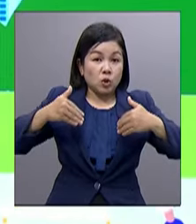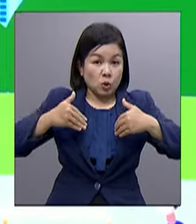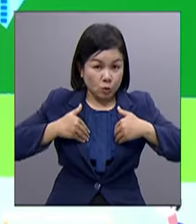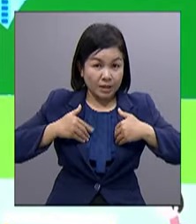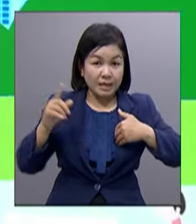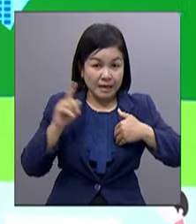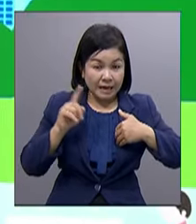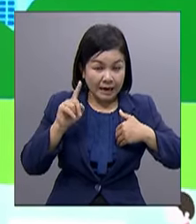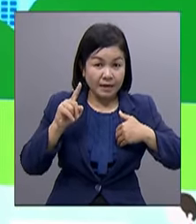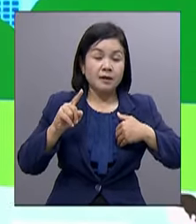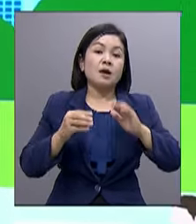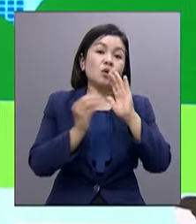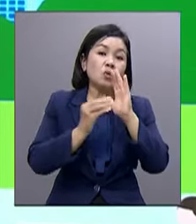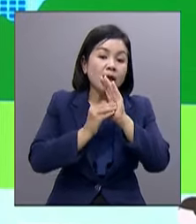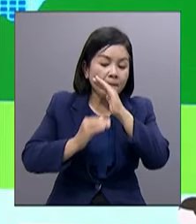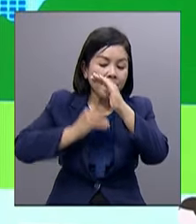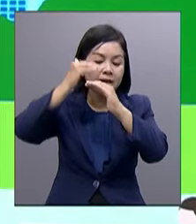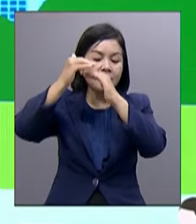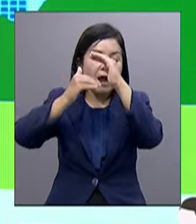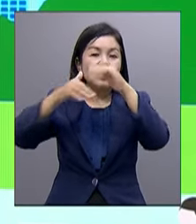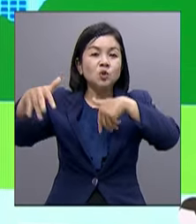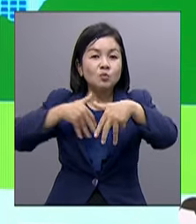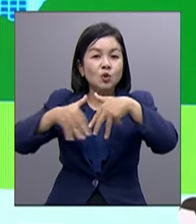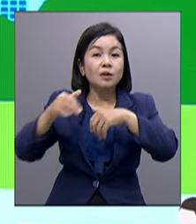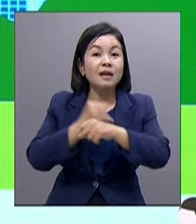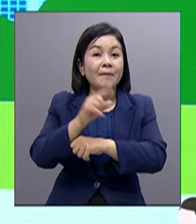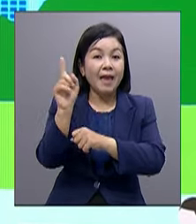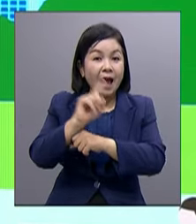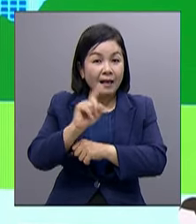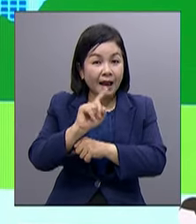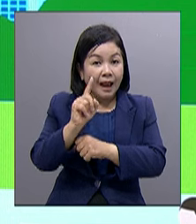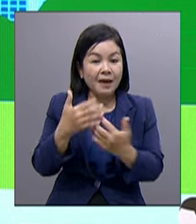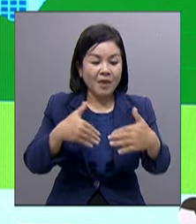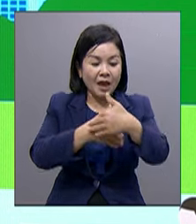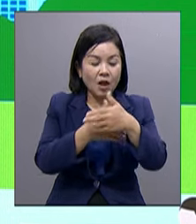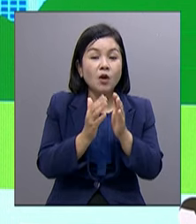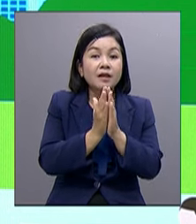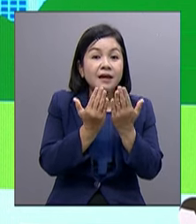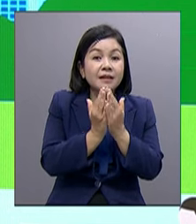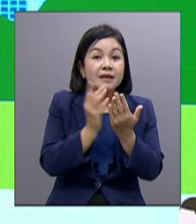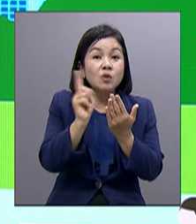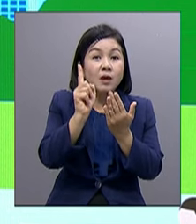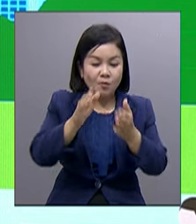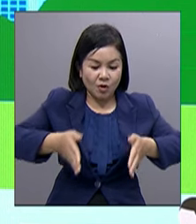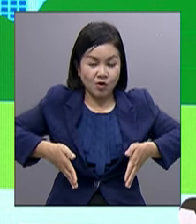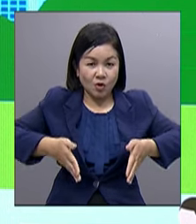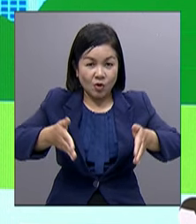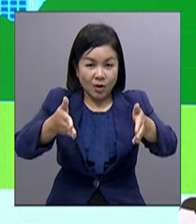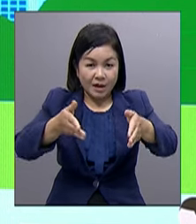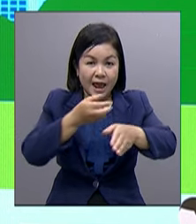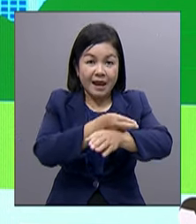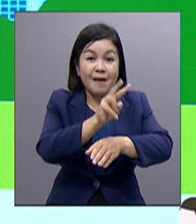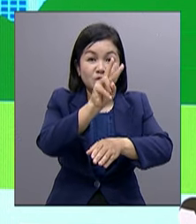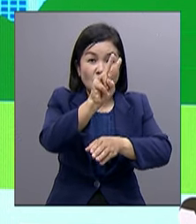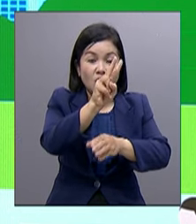สมุดเพื่อการพัฒนาคนพัฒนาเมืองนะคะจะพาคุณผู้ชมไปดูห้องสมุดที่อยู่ในย่านพระราม2ค่ะต้องบอกว่าที่นี่มี